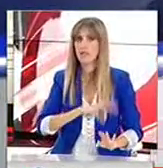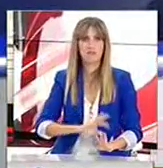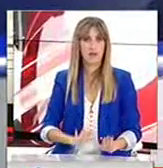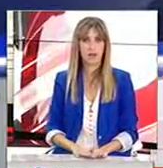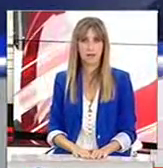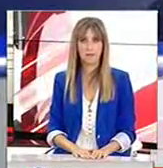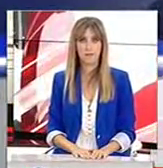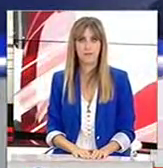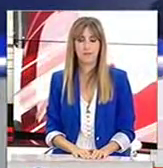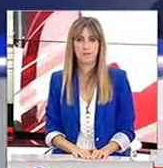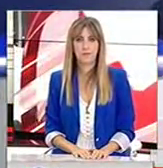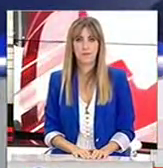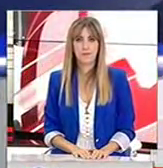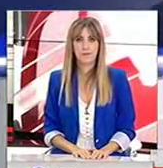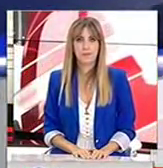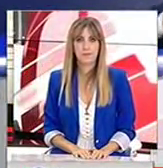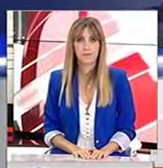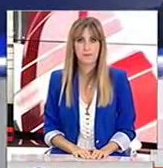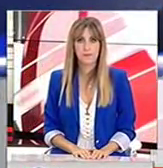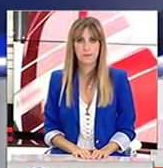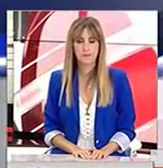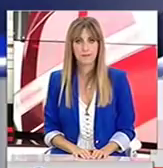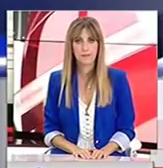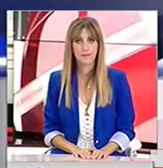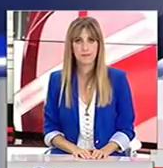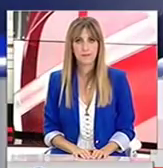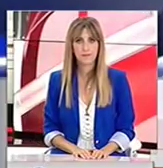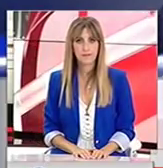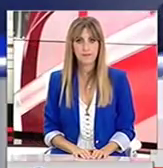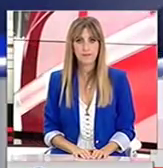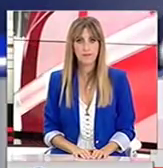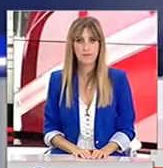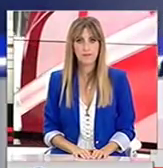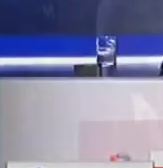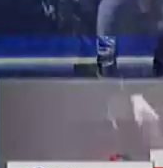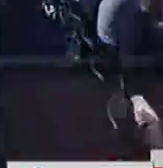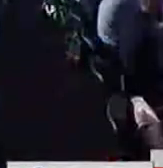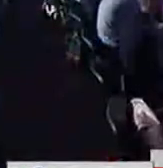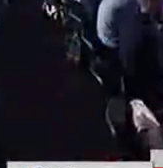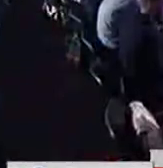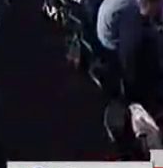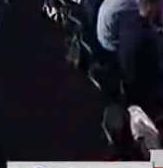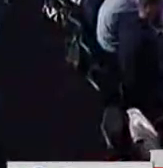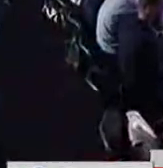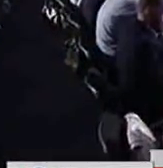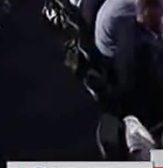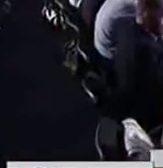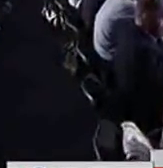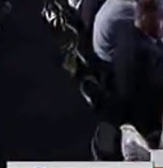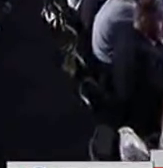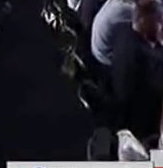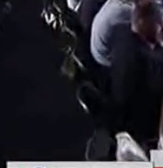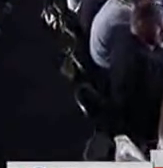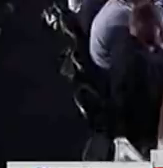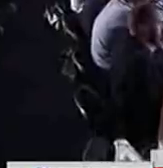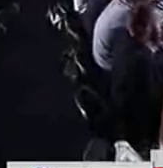Από το Sputnik News, η Αθηνά Δημητρακοπούλου και να ετοιμάζεται η Βεγίρ Βασιλική από την Αυτεμπορική. Καλησπέρα. Πού είσαστε? Στα